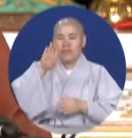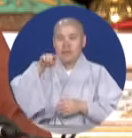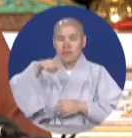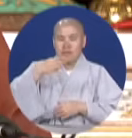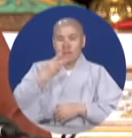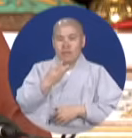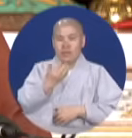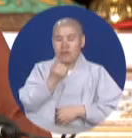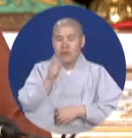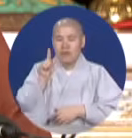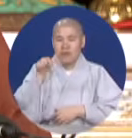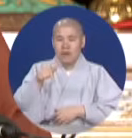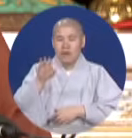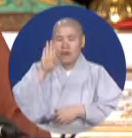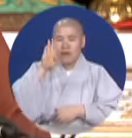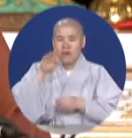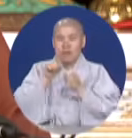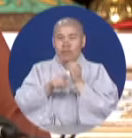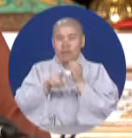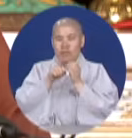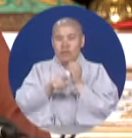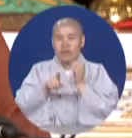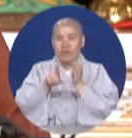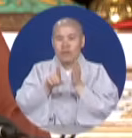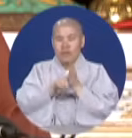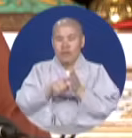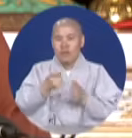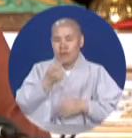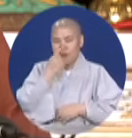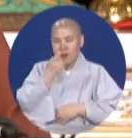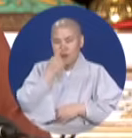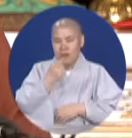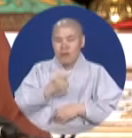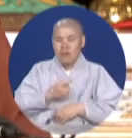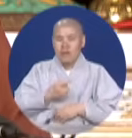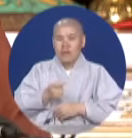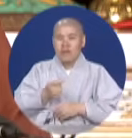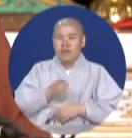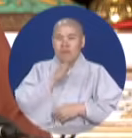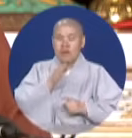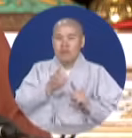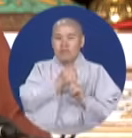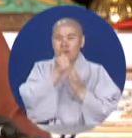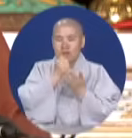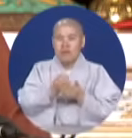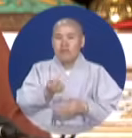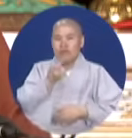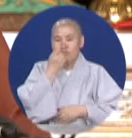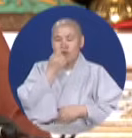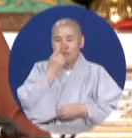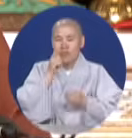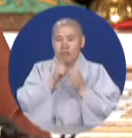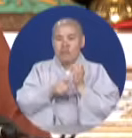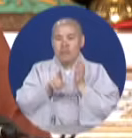불학불교학이라 이렇게 이름을 붙였습니다. 불학불교학. 이 바로 부처님을 배우는 불교학이에요.